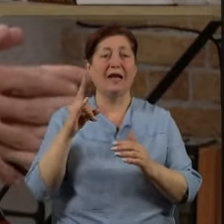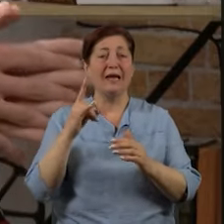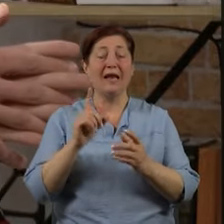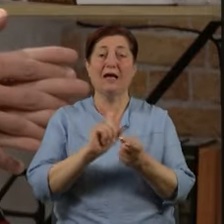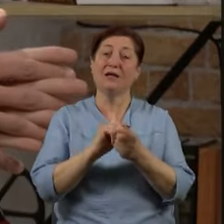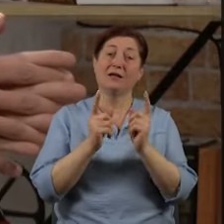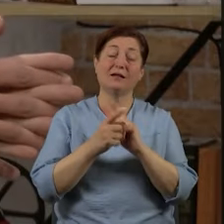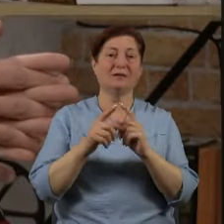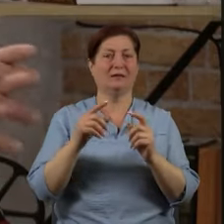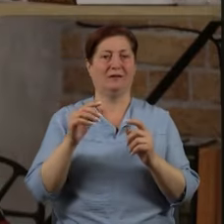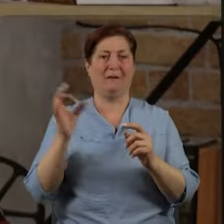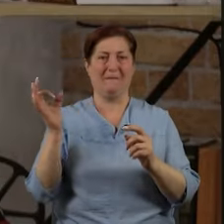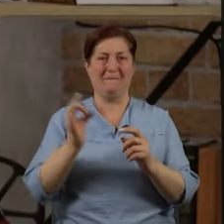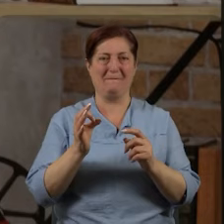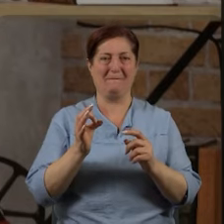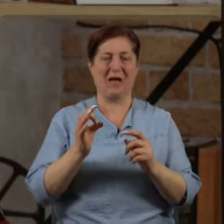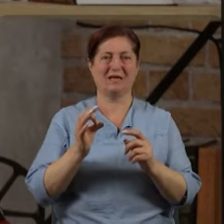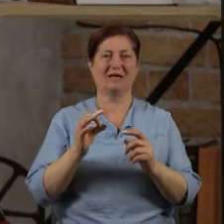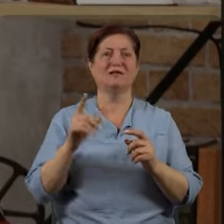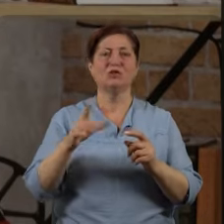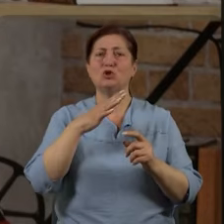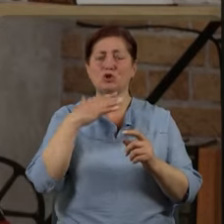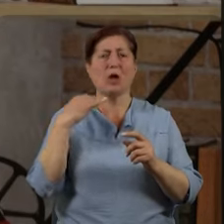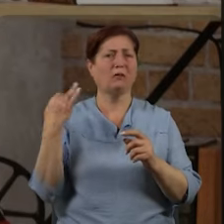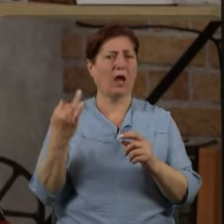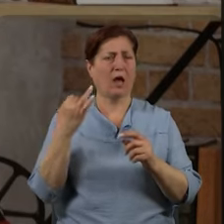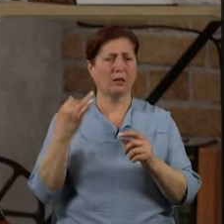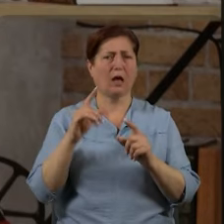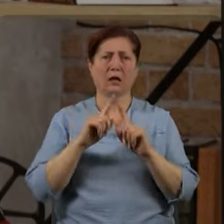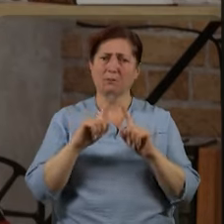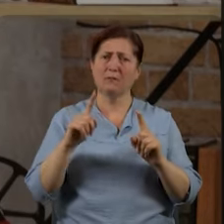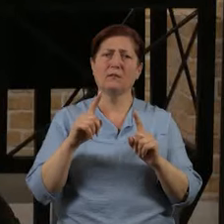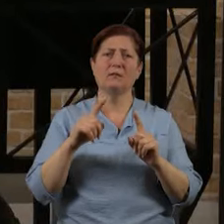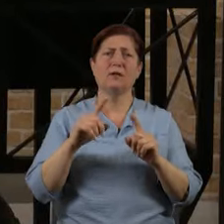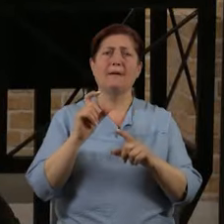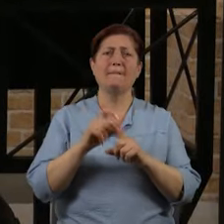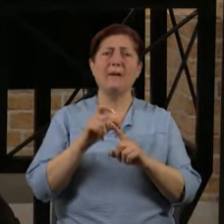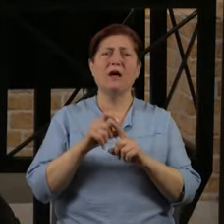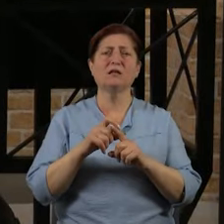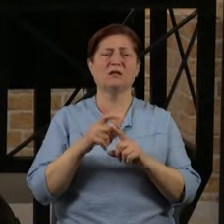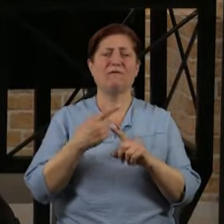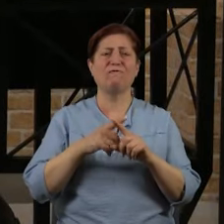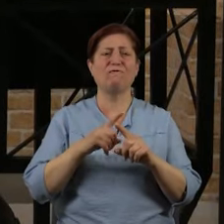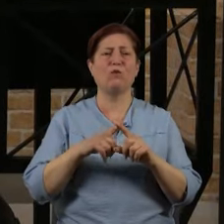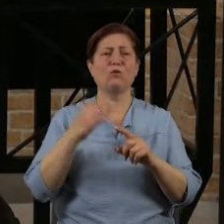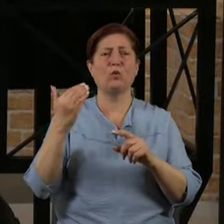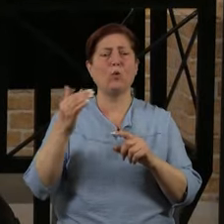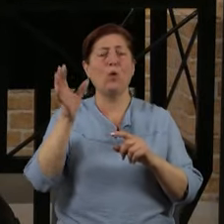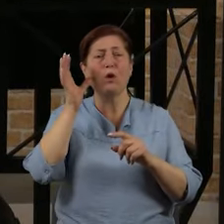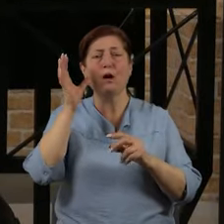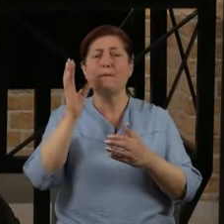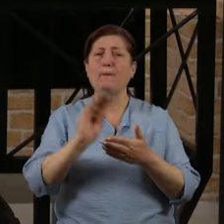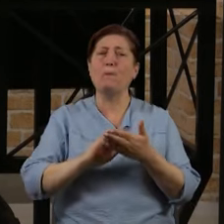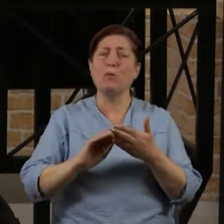են բացակայել տնից։ Սա շատ հետաքրքիր ֆենոմեն է եւ սա էլ բերել է, որպեսզի որ արևմտահայ պոեզիայի գրեթե